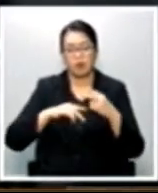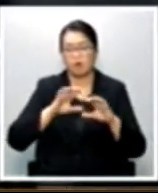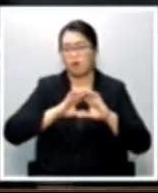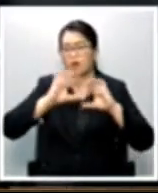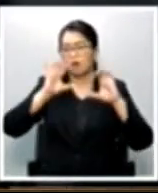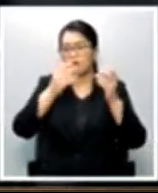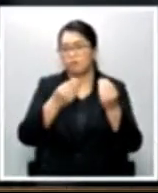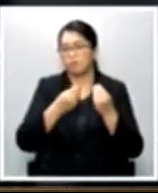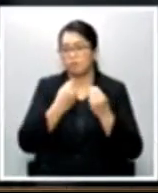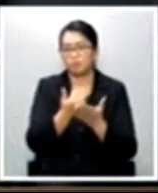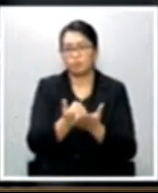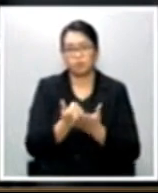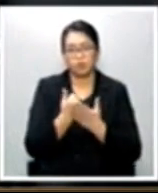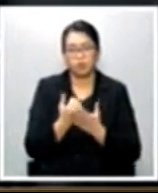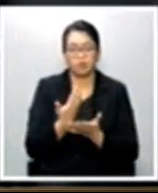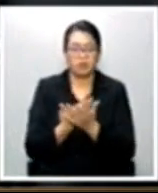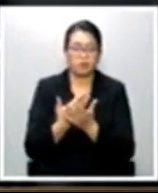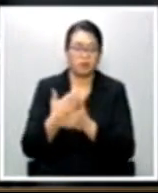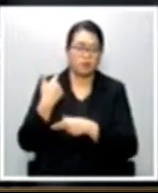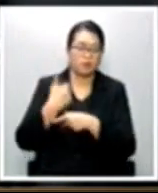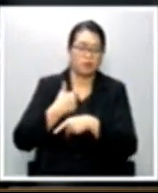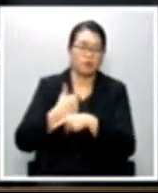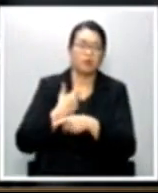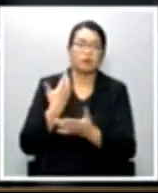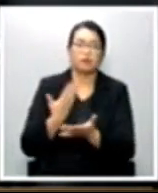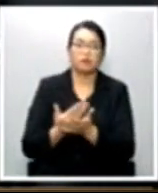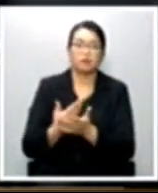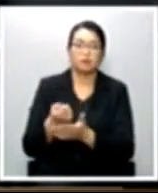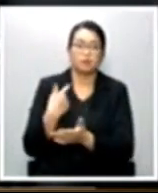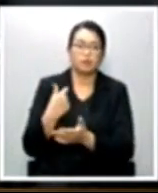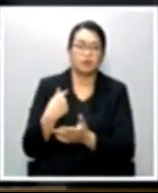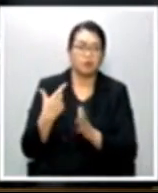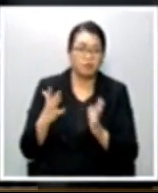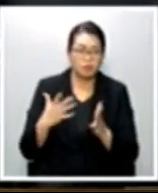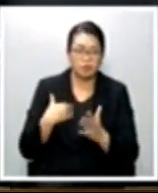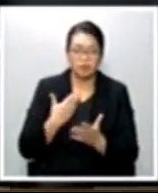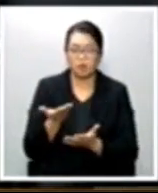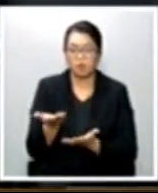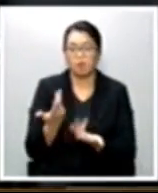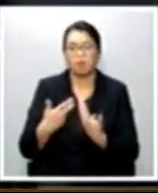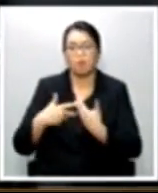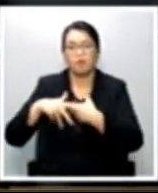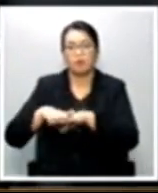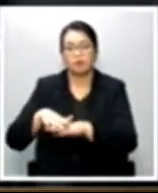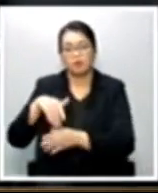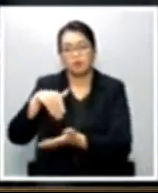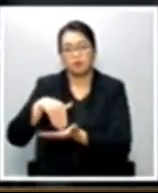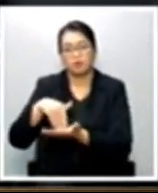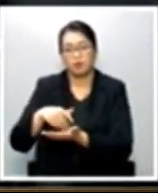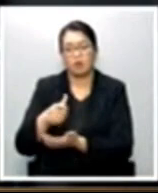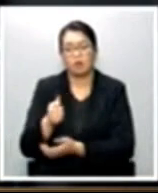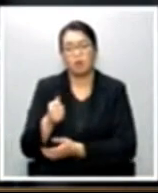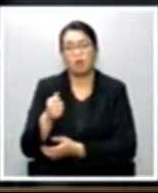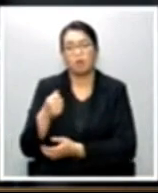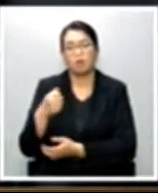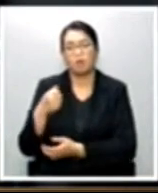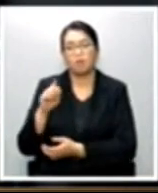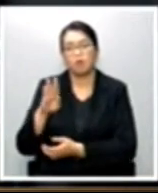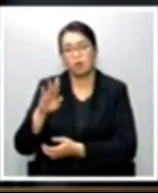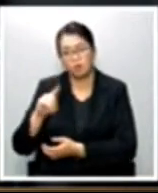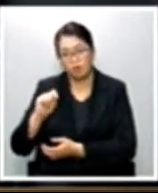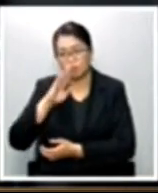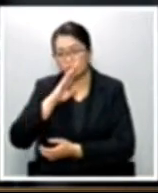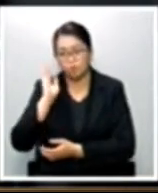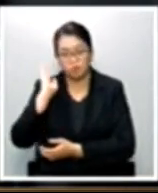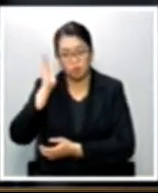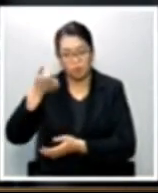ของรัฐผมอยากจะนำเรียนท่านประธานเพื่อประสานไปยังกรมส่งเสริมการปกครองส่วนท้องถิ่นว่าเป็นไปได้ไหมว่าในอนาคตเ